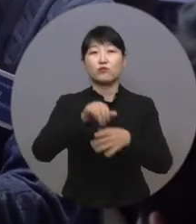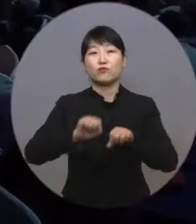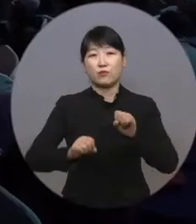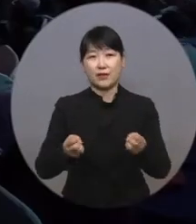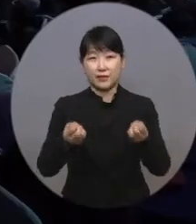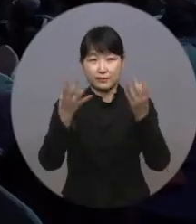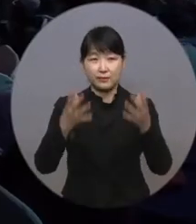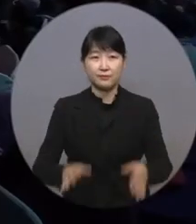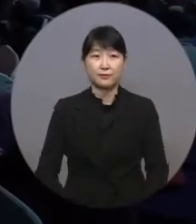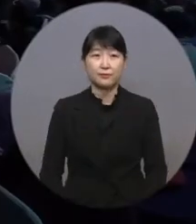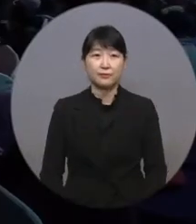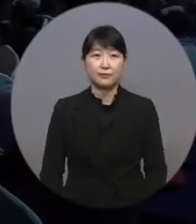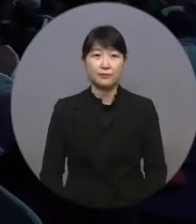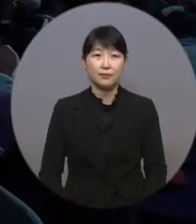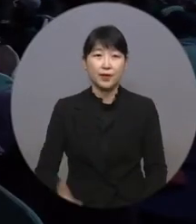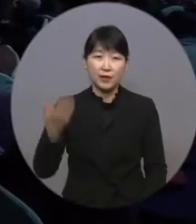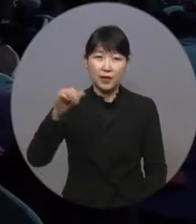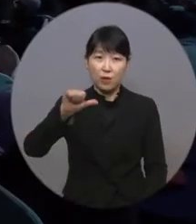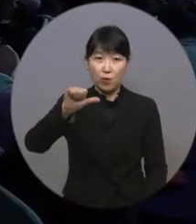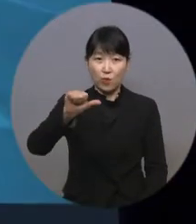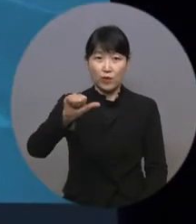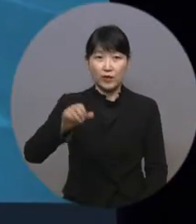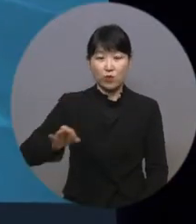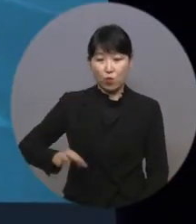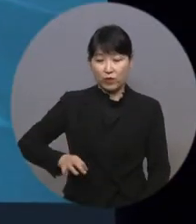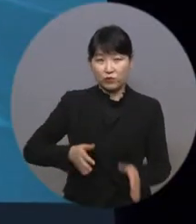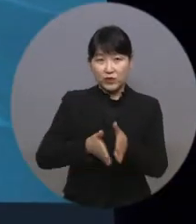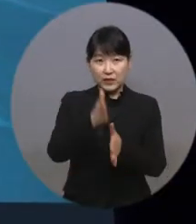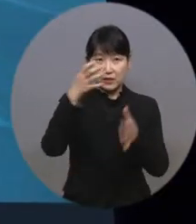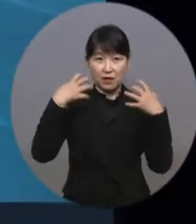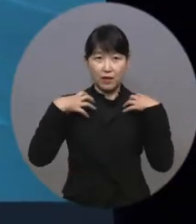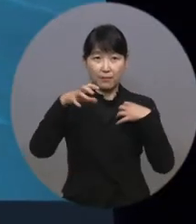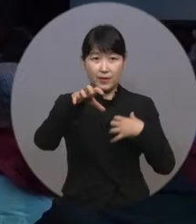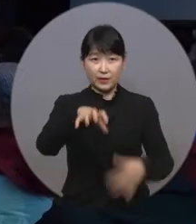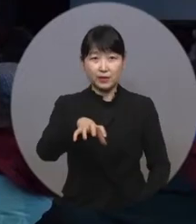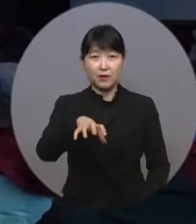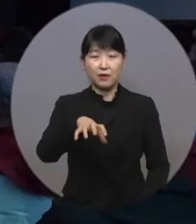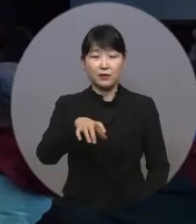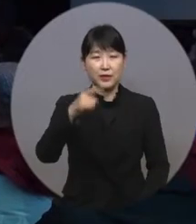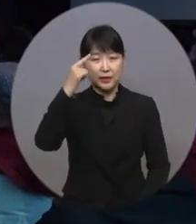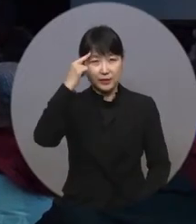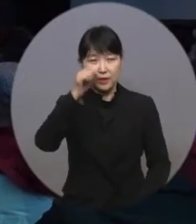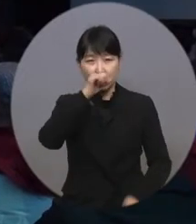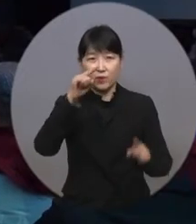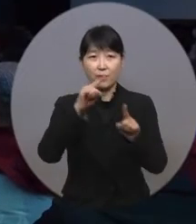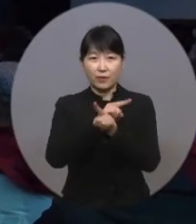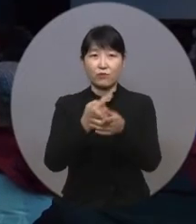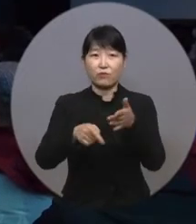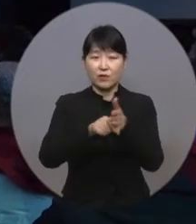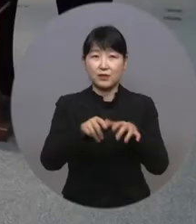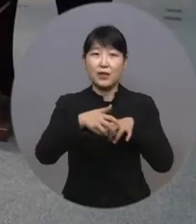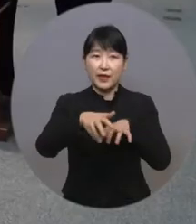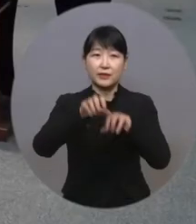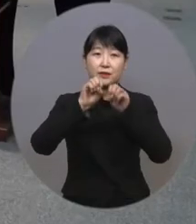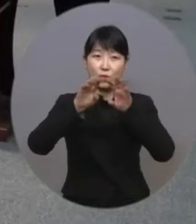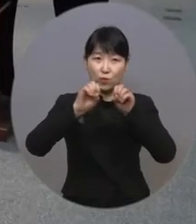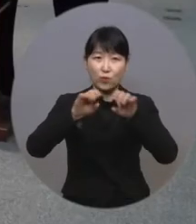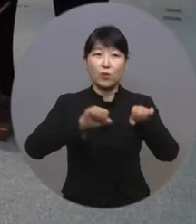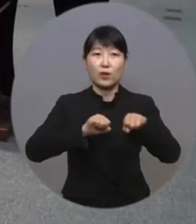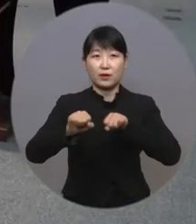됐습니다 지난 5일에는 원주시청 앞에서 시각장애인 캠페인 및 길거리 행진을 진행했습니다